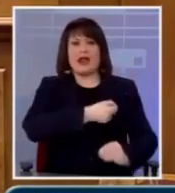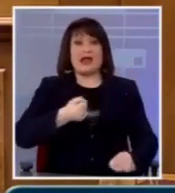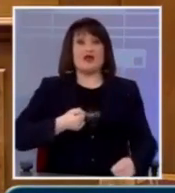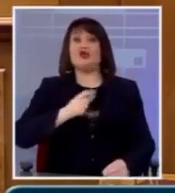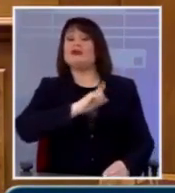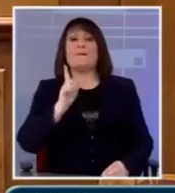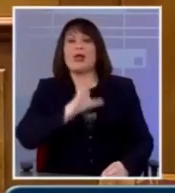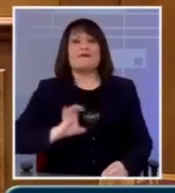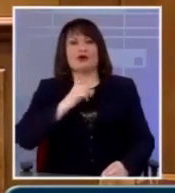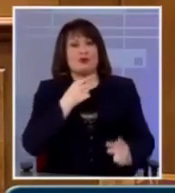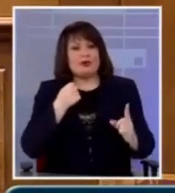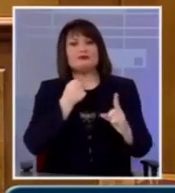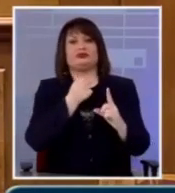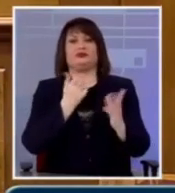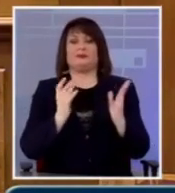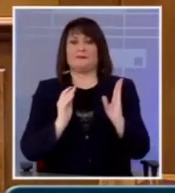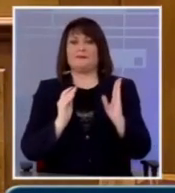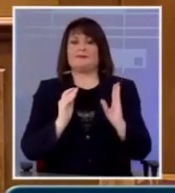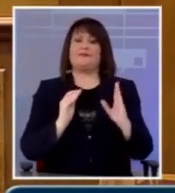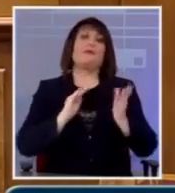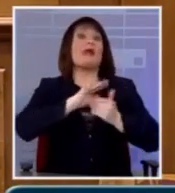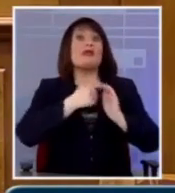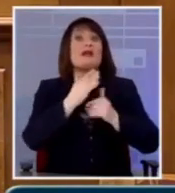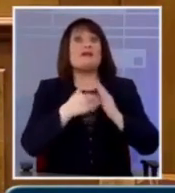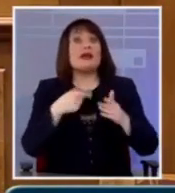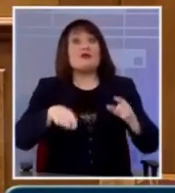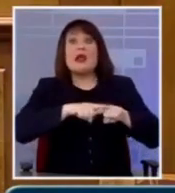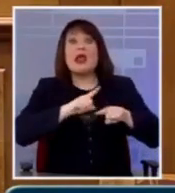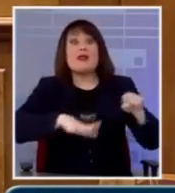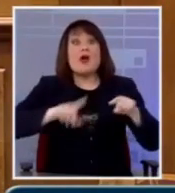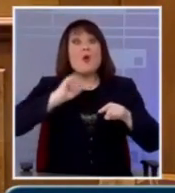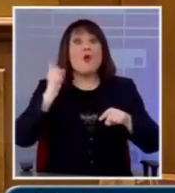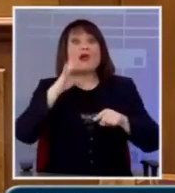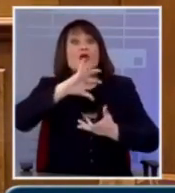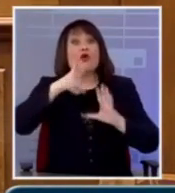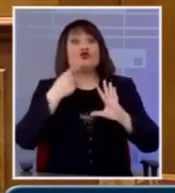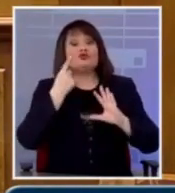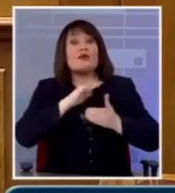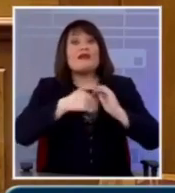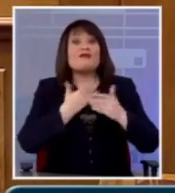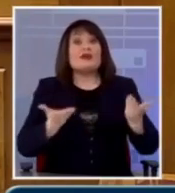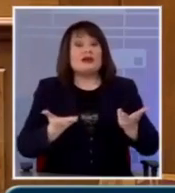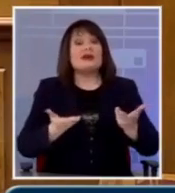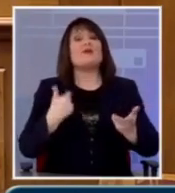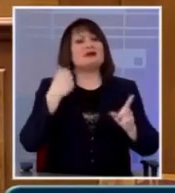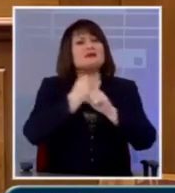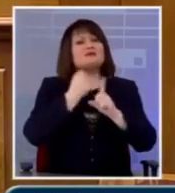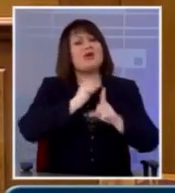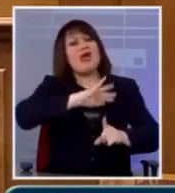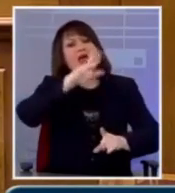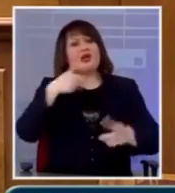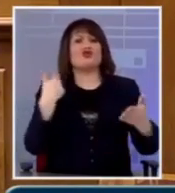Ευρώπη, αλλά και το τεράστιο διεθνές ενδιαφέρον για τις εξελίξεις στην Ελλάδα, θα δώσει μέχρι τέλους τη μάχη